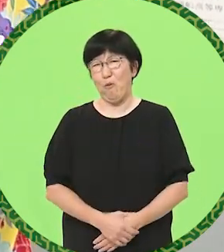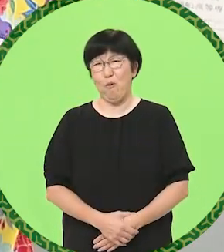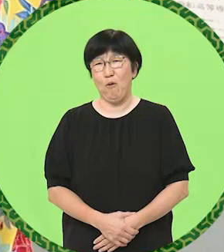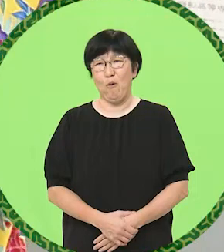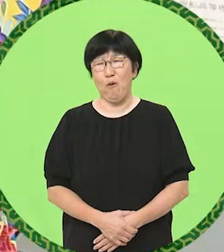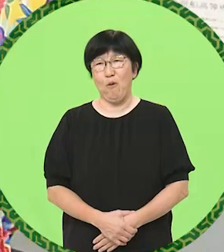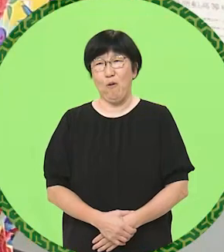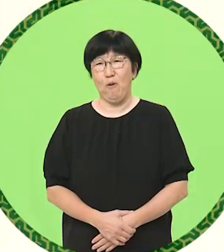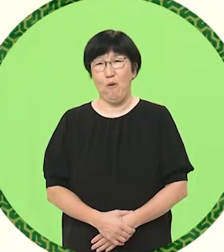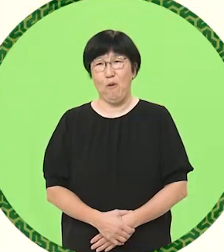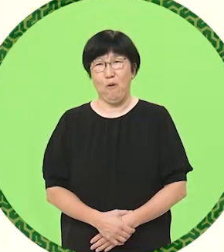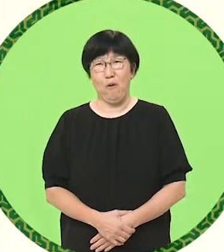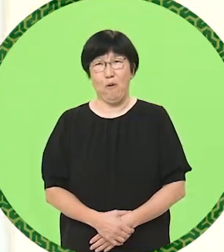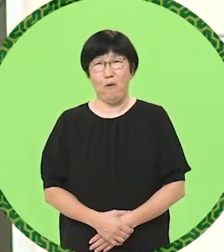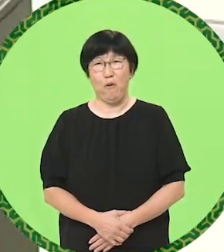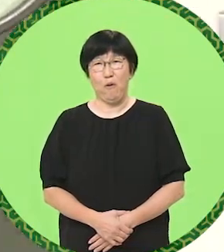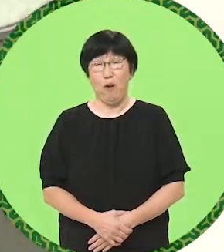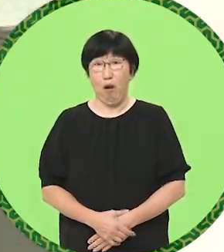よ。